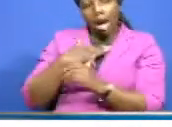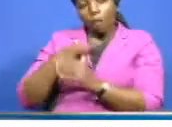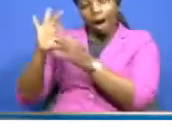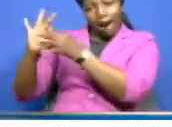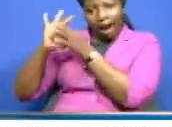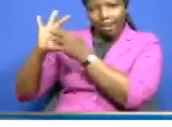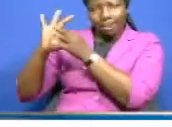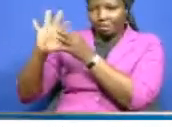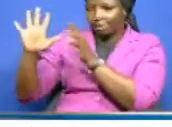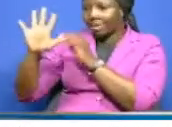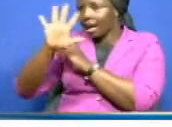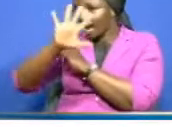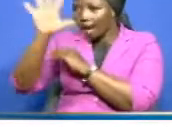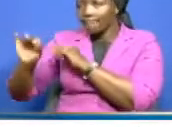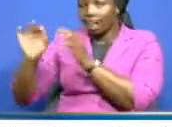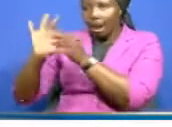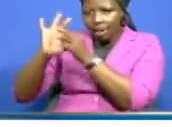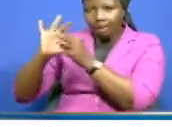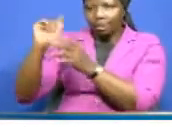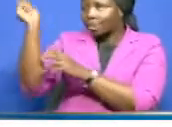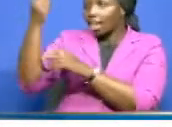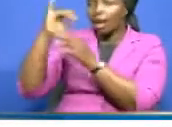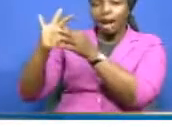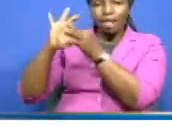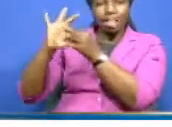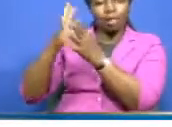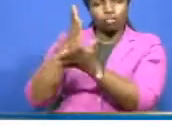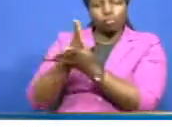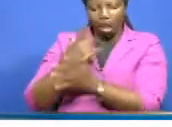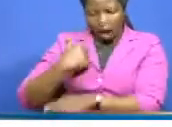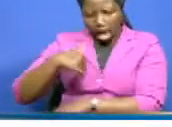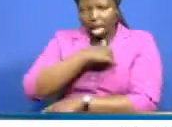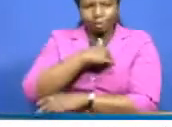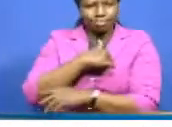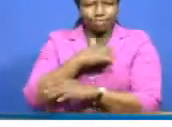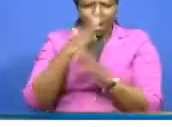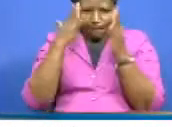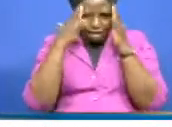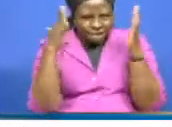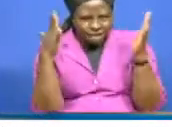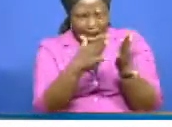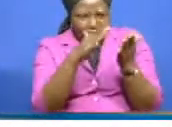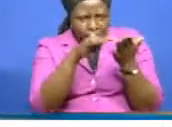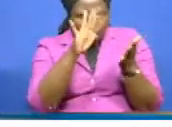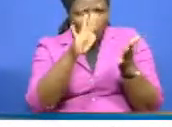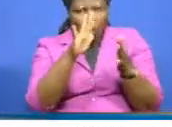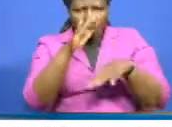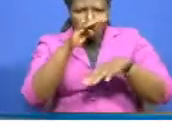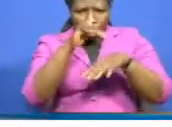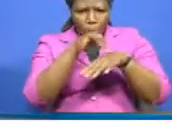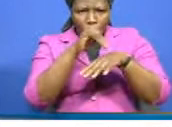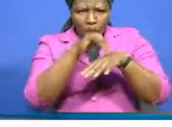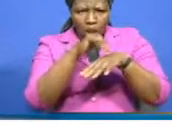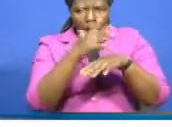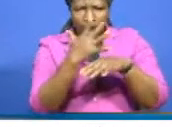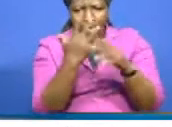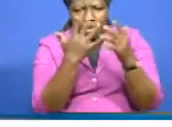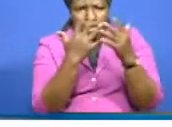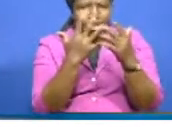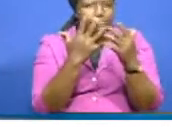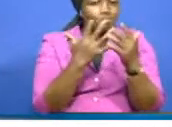Kenya, imekuwa ni kama hatunanga haja sana kutilia mkazo jambo